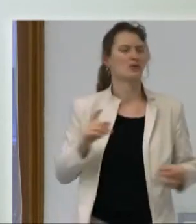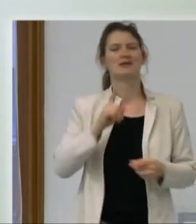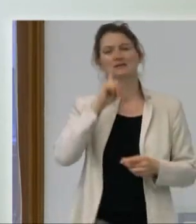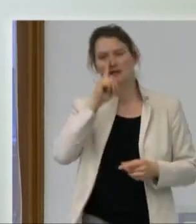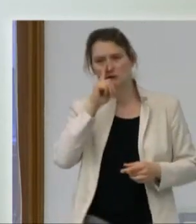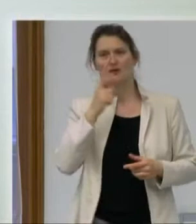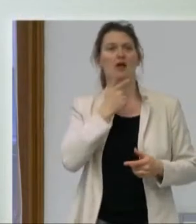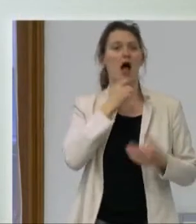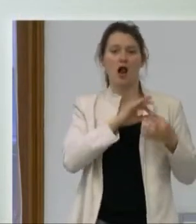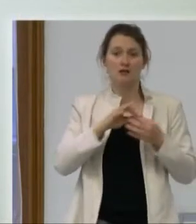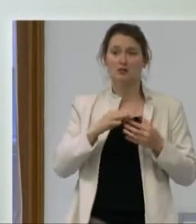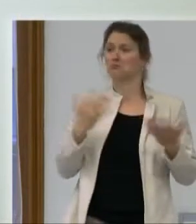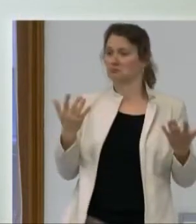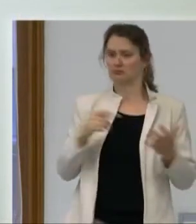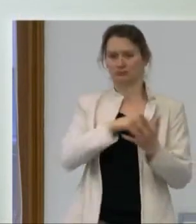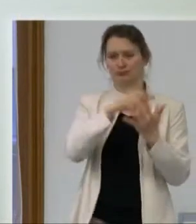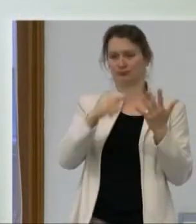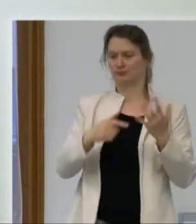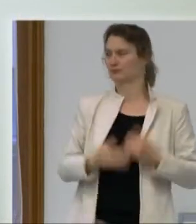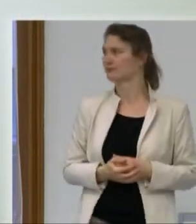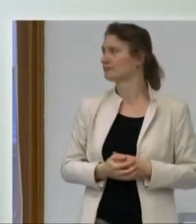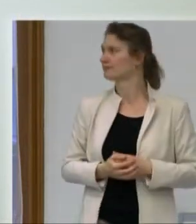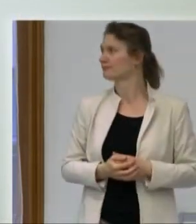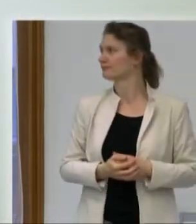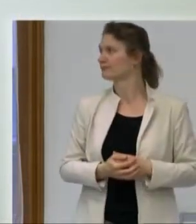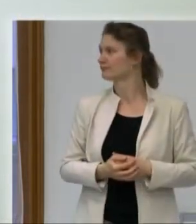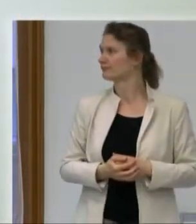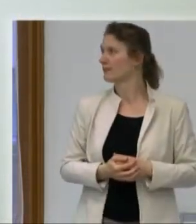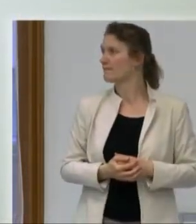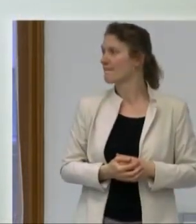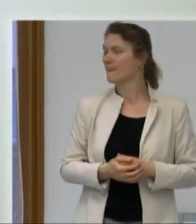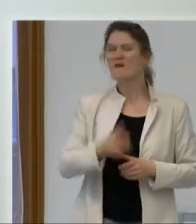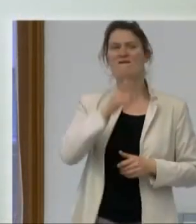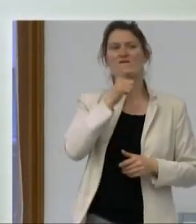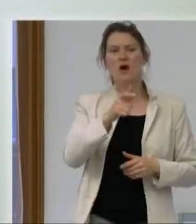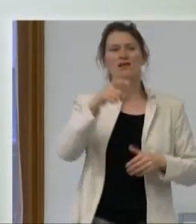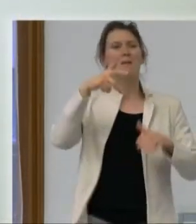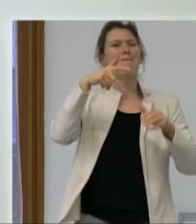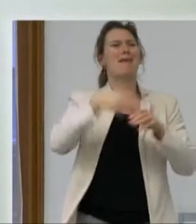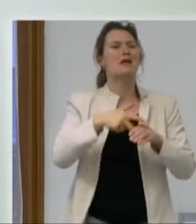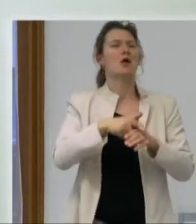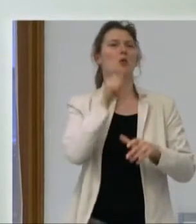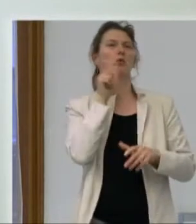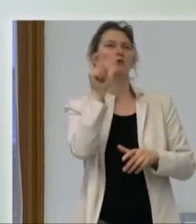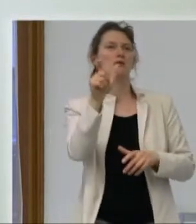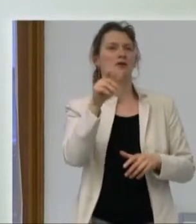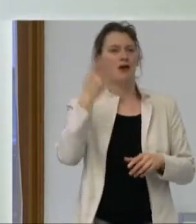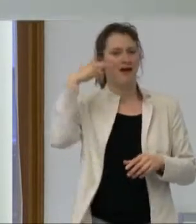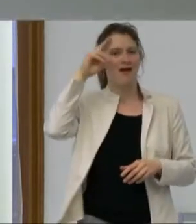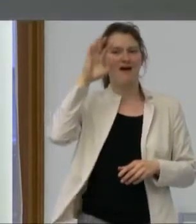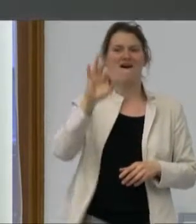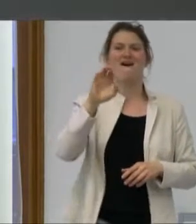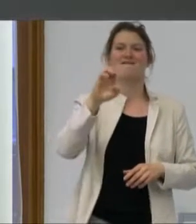Alter. Mit Georg Feuser möchte ich hier auch eben den Begriff der Behinderung noch einmal aufzeigen, dass